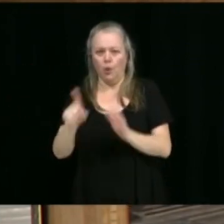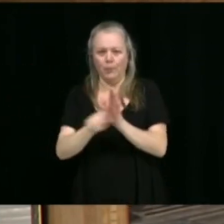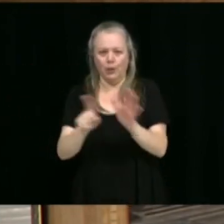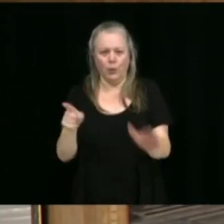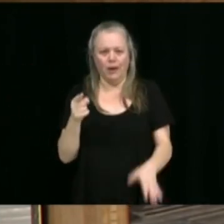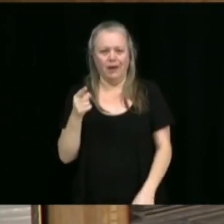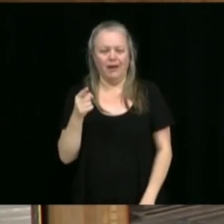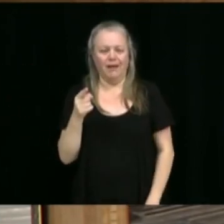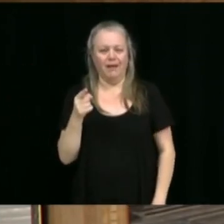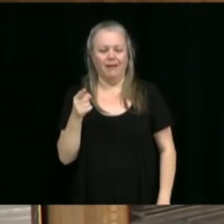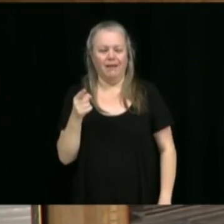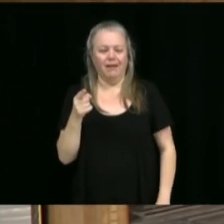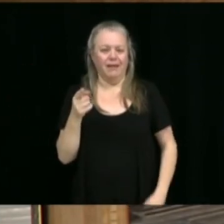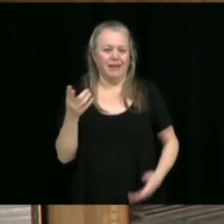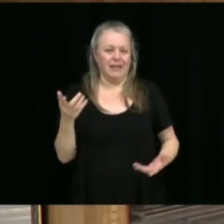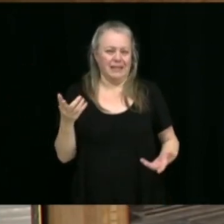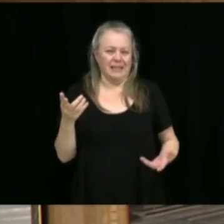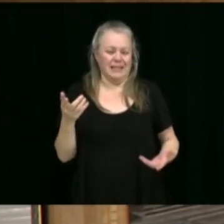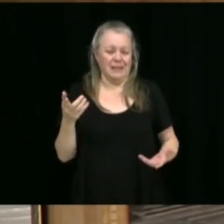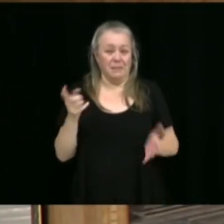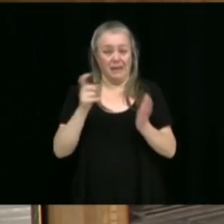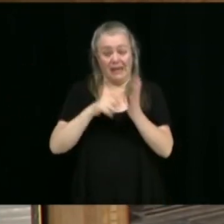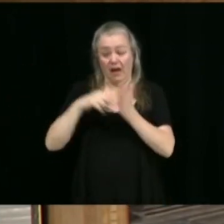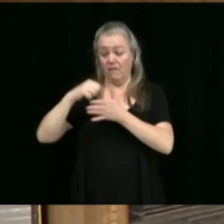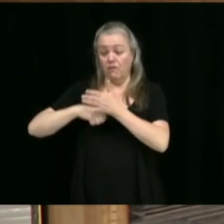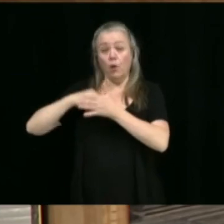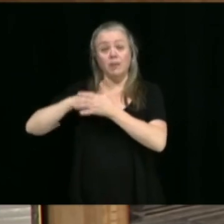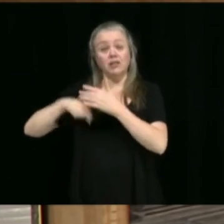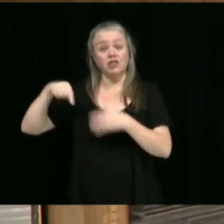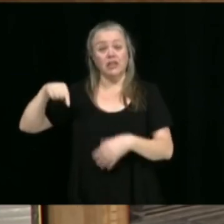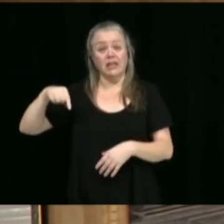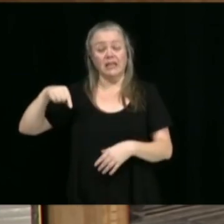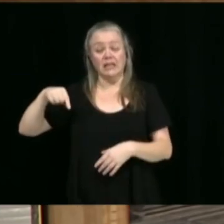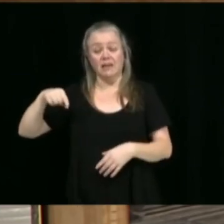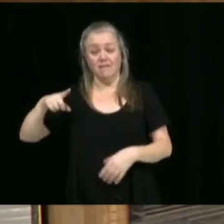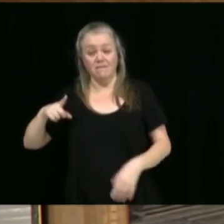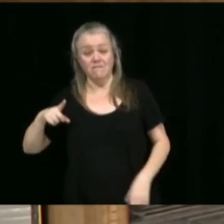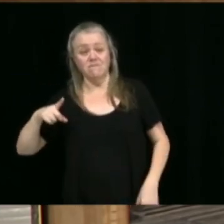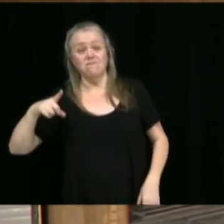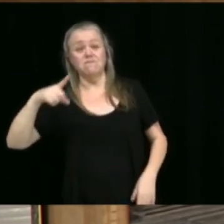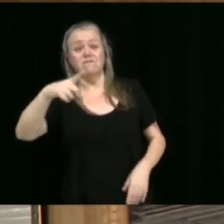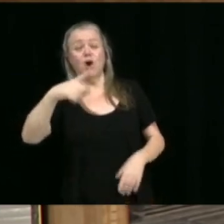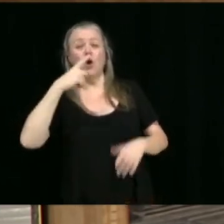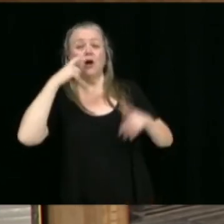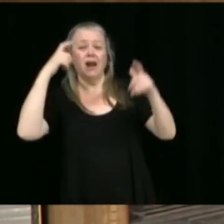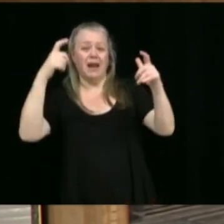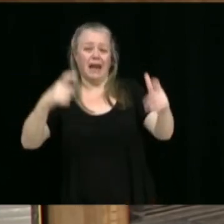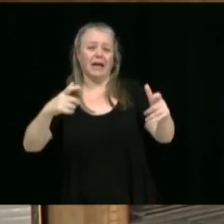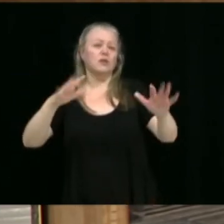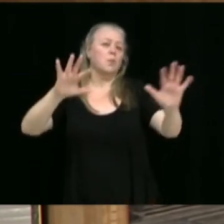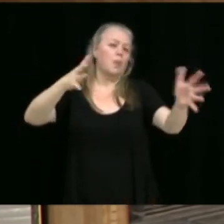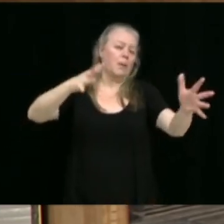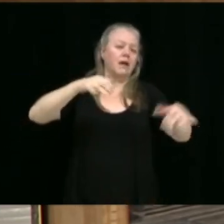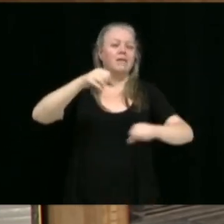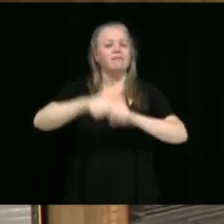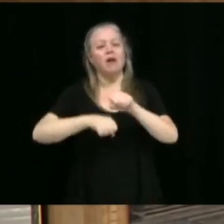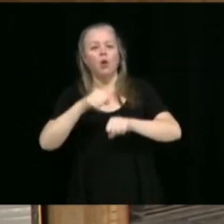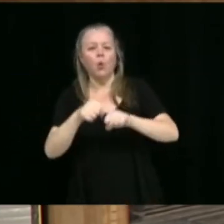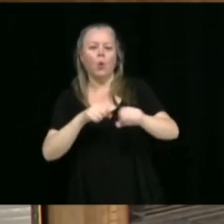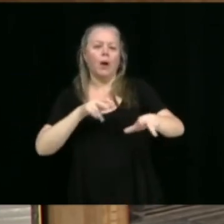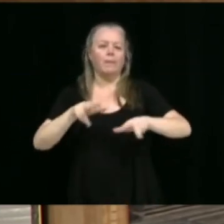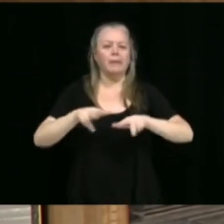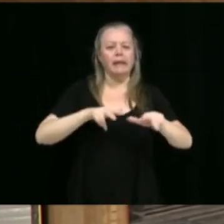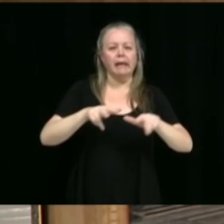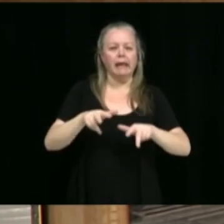Puis, quand on part de la fromagerie, mettons, puis qu'on veut s'en aller au lac, C'est tel quel, parce que tu es en vélo, tu es à pied,